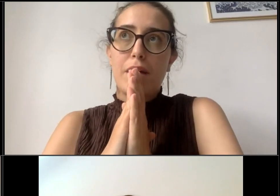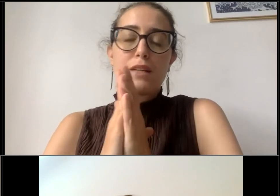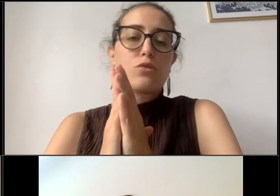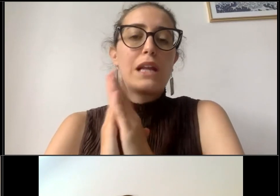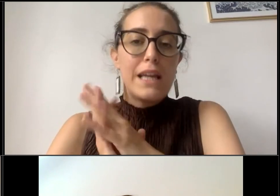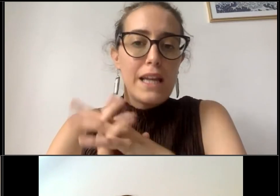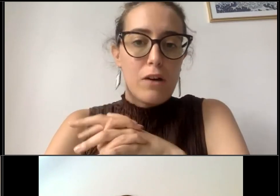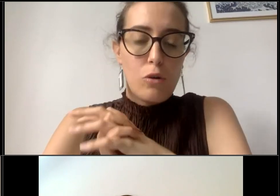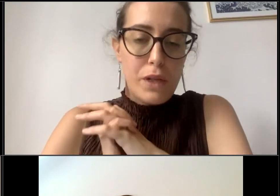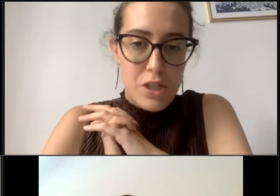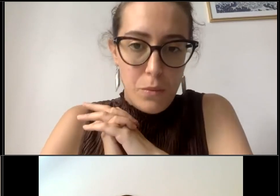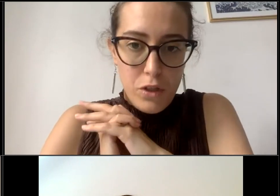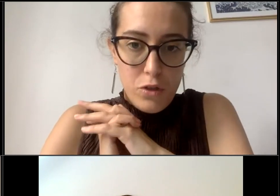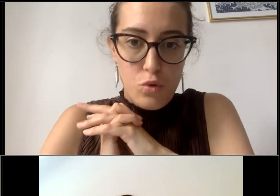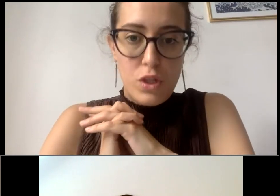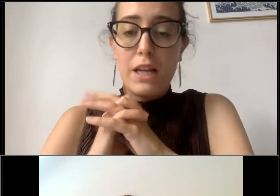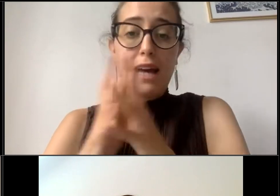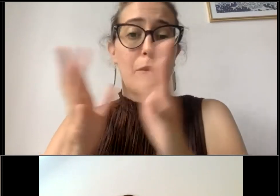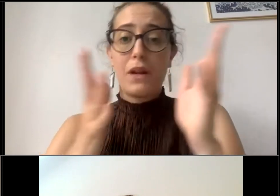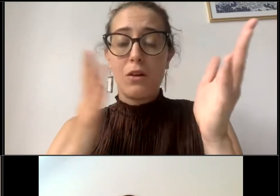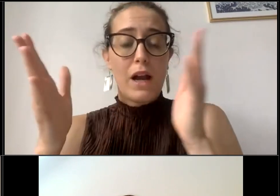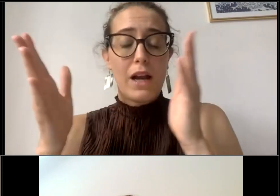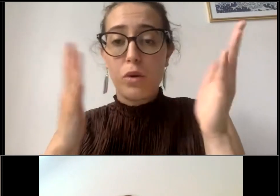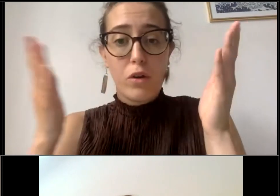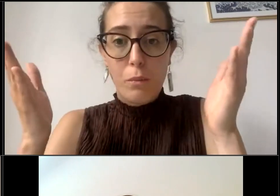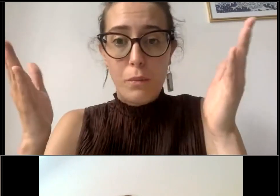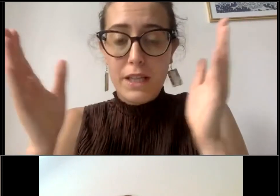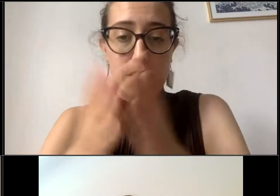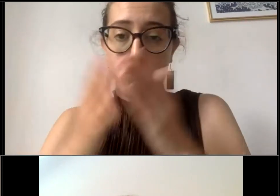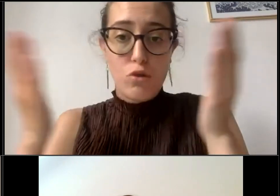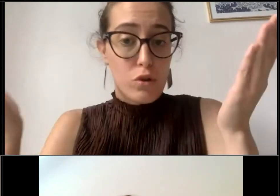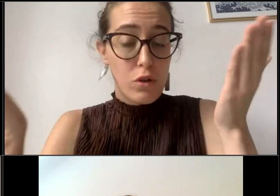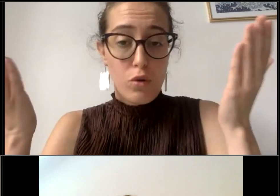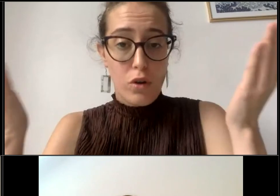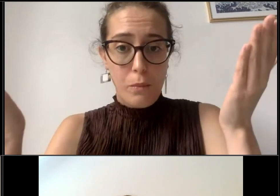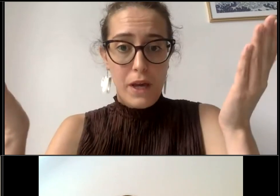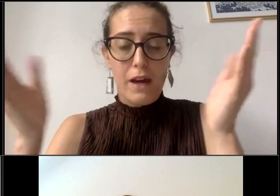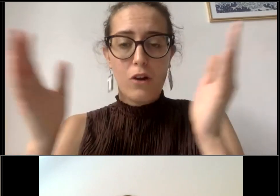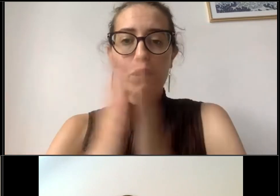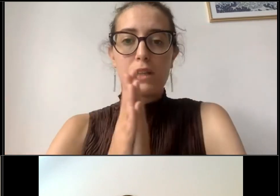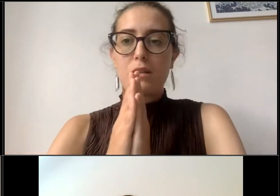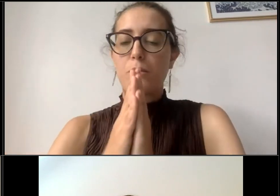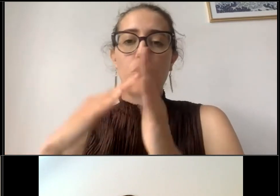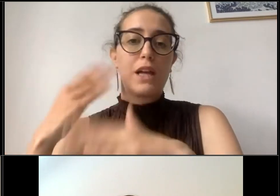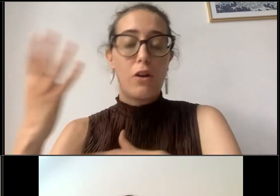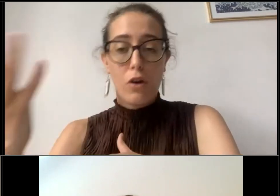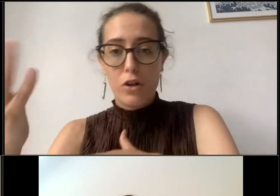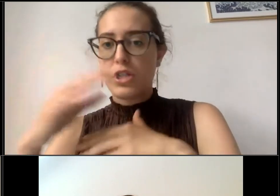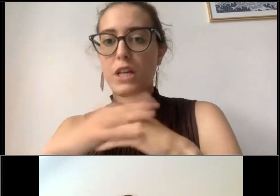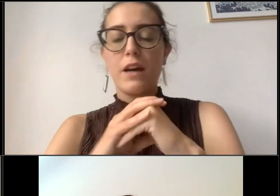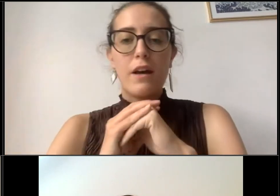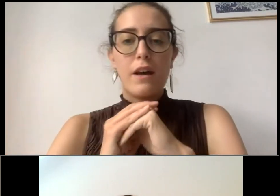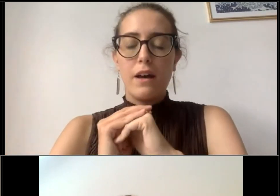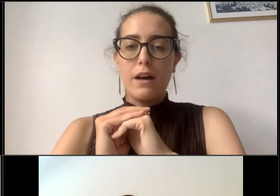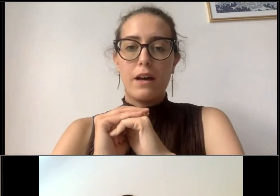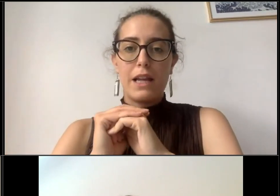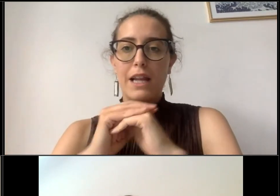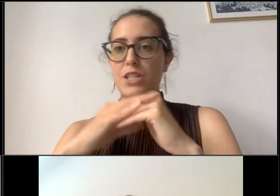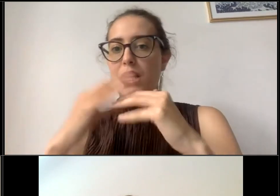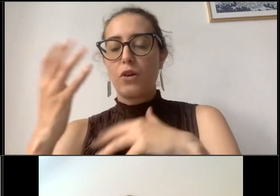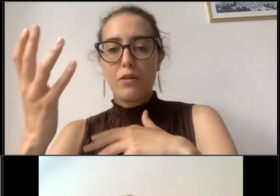chiaramente essendo in linea col principio di sussidiarietà per il quale alcune competenze non sono dell'unione europea come ad esempio gli alloggi